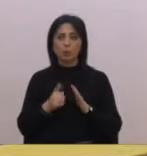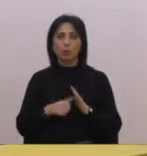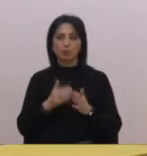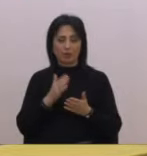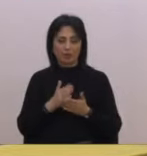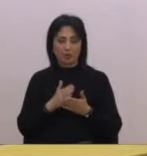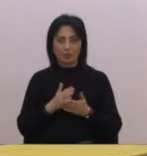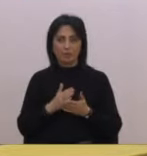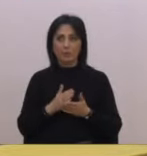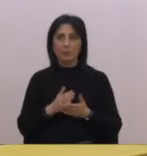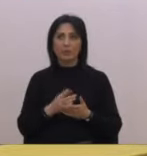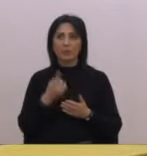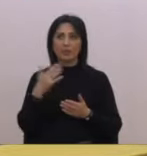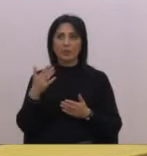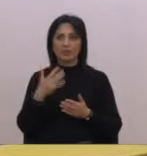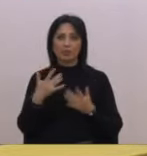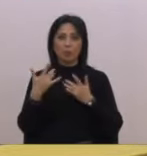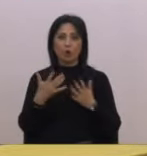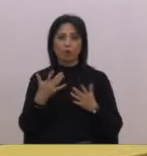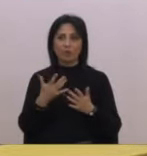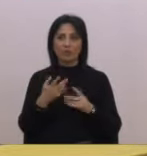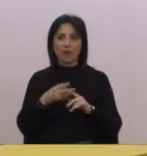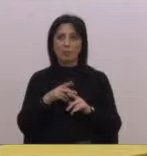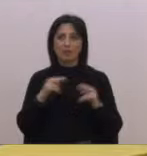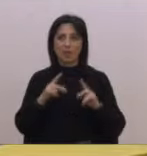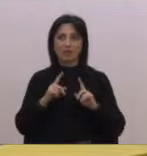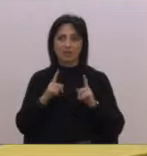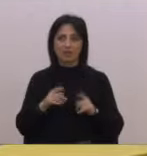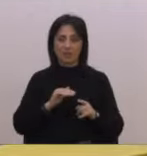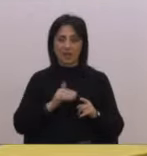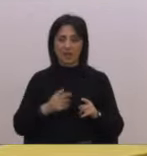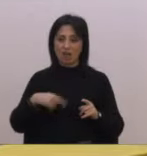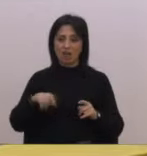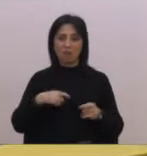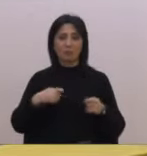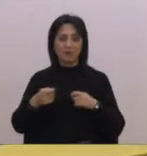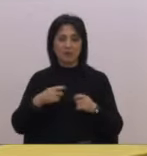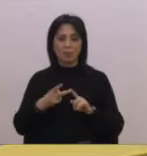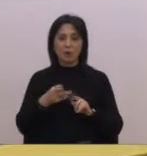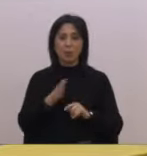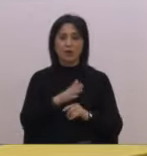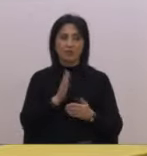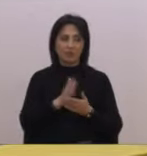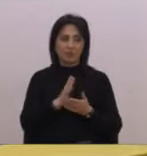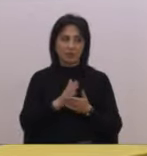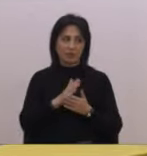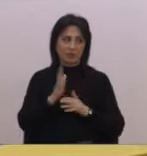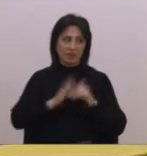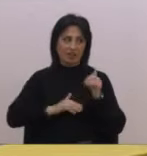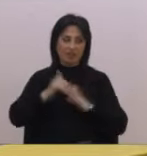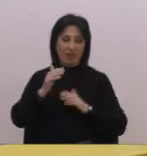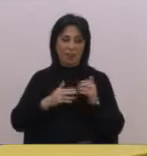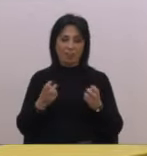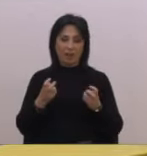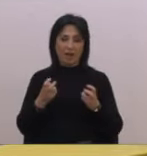გვაქვს. Artis Hriu Aris Mothona, da, amas adasturebs kerzo sektori, biznesi, meores Hriu Aris